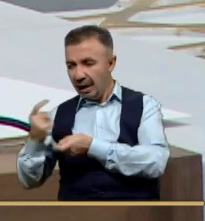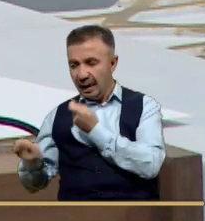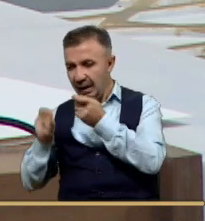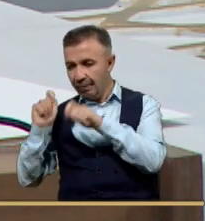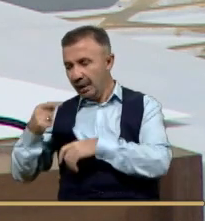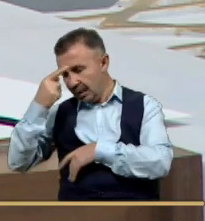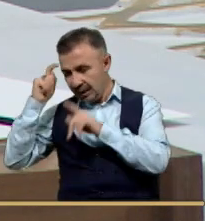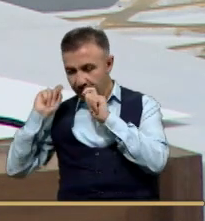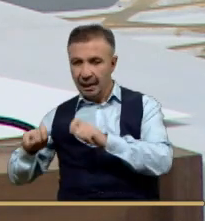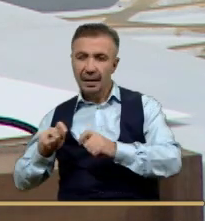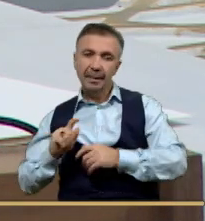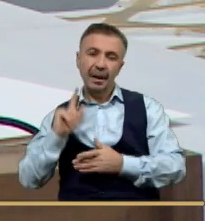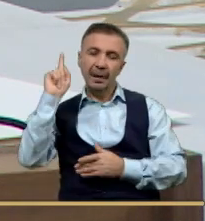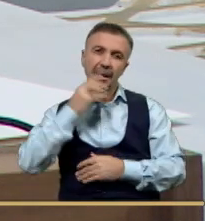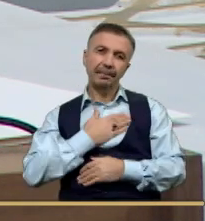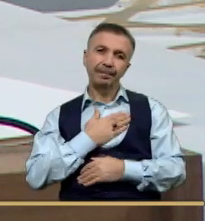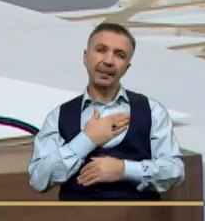Rabbi, biz